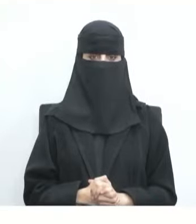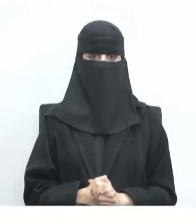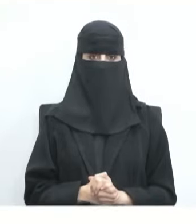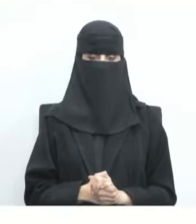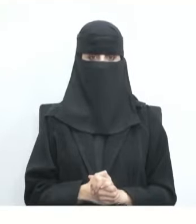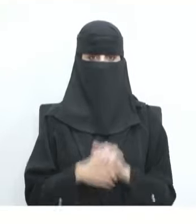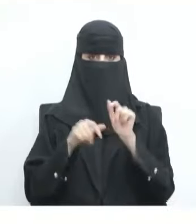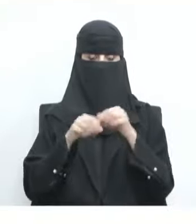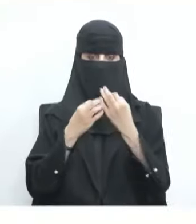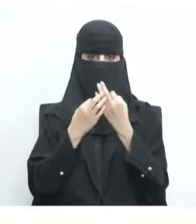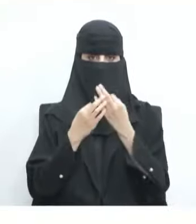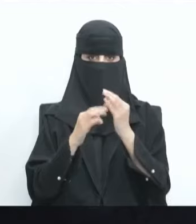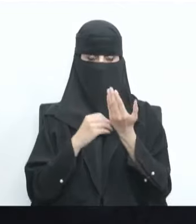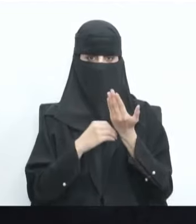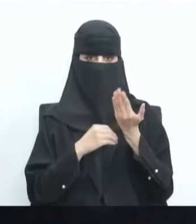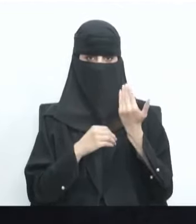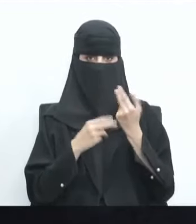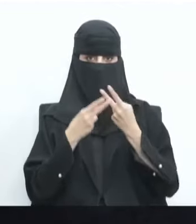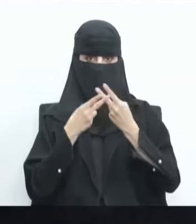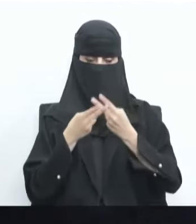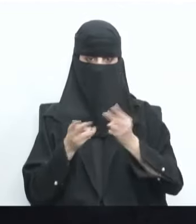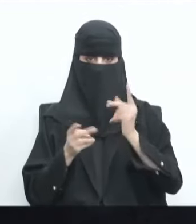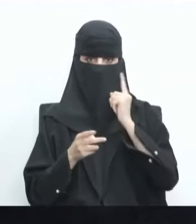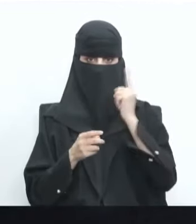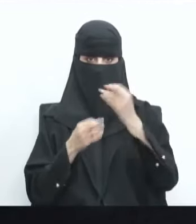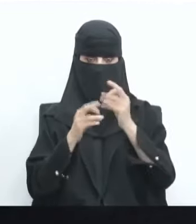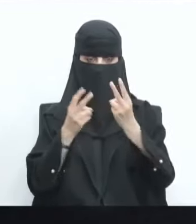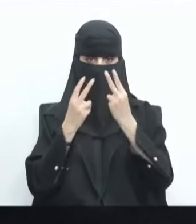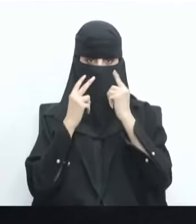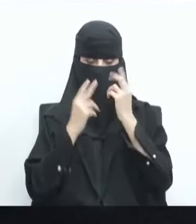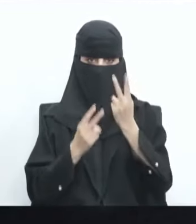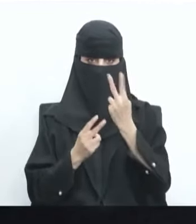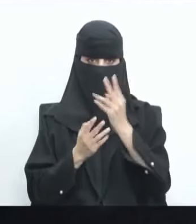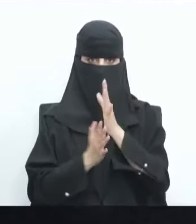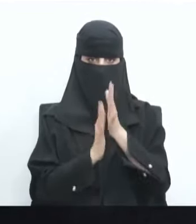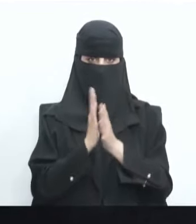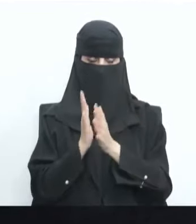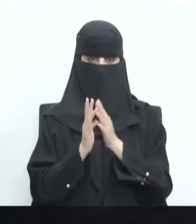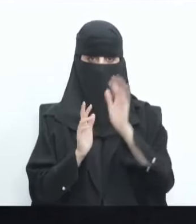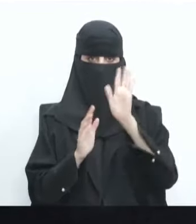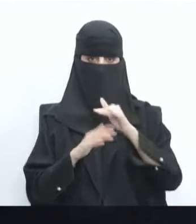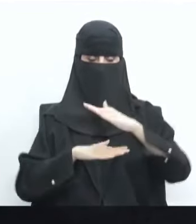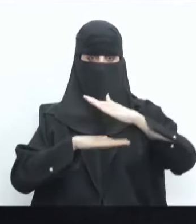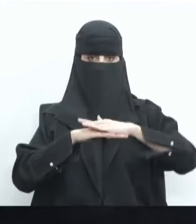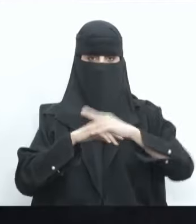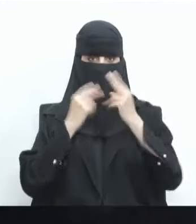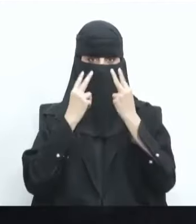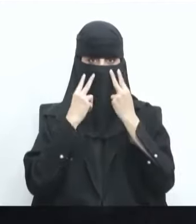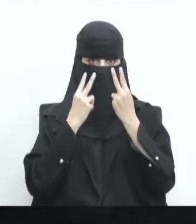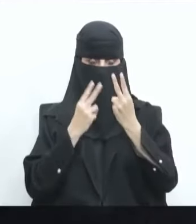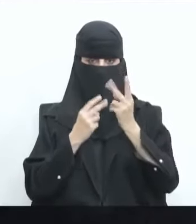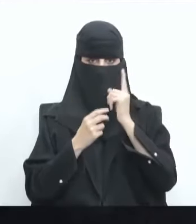اعزائي طلاب وطالبات قبل ان ابدا معكم في الاستماع لهذا النص هنالك اداب خاصه